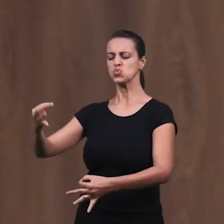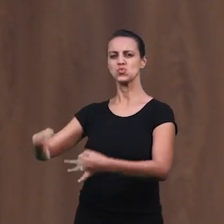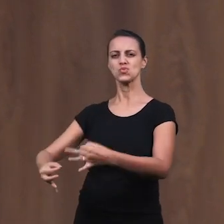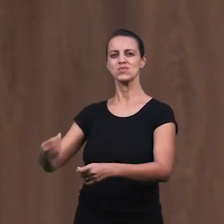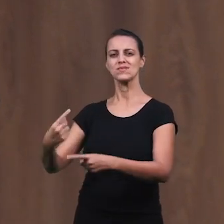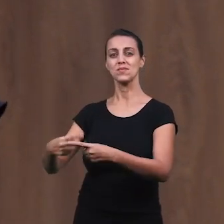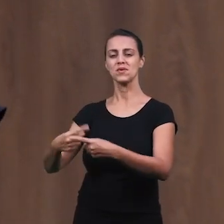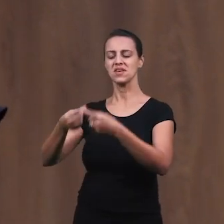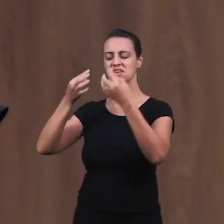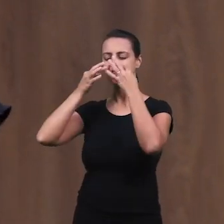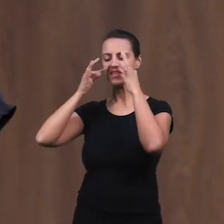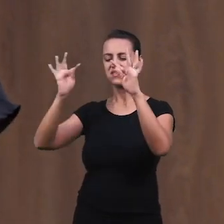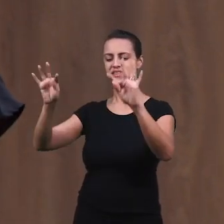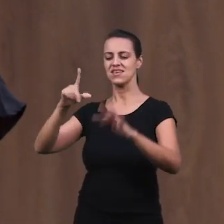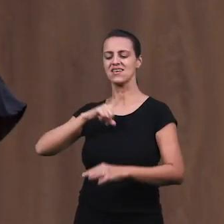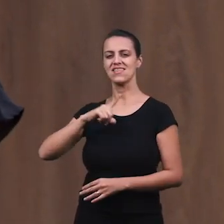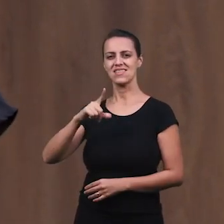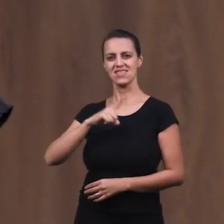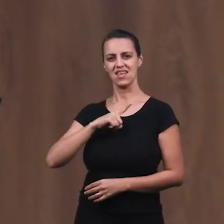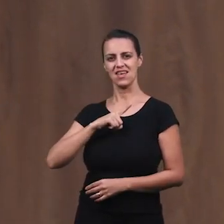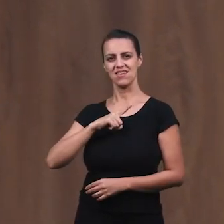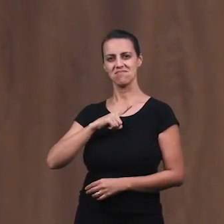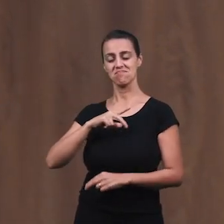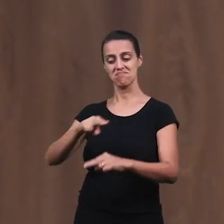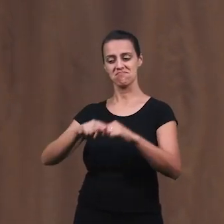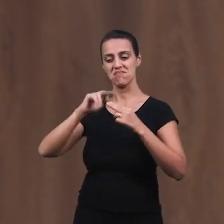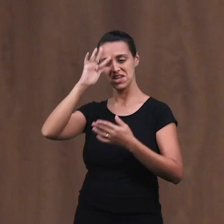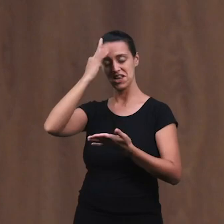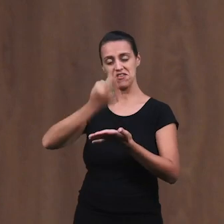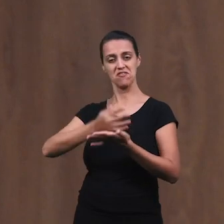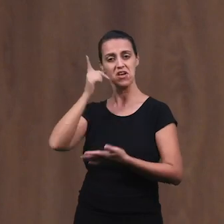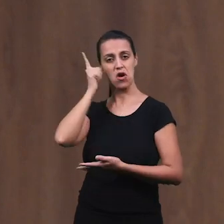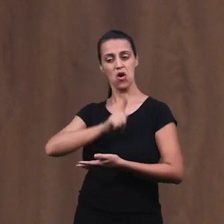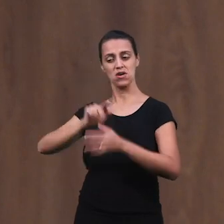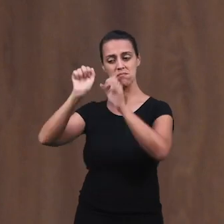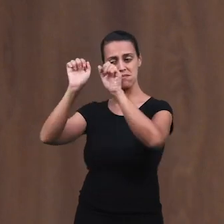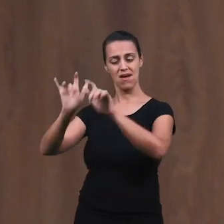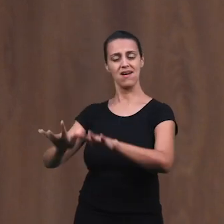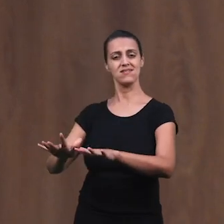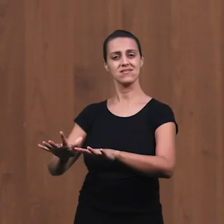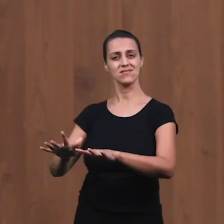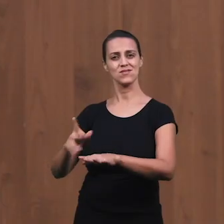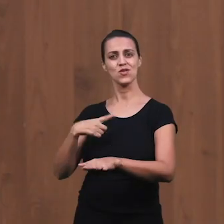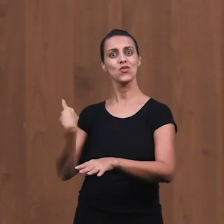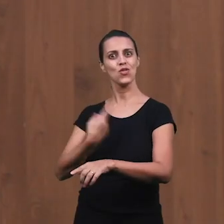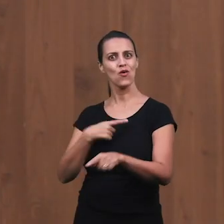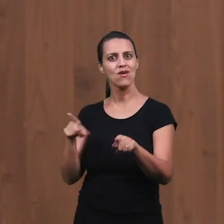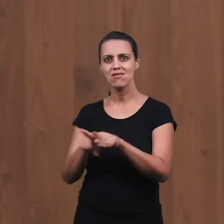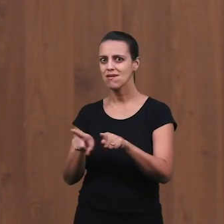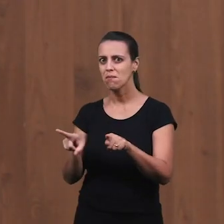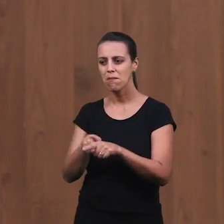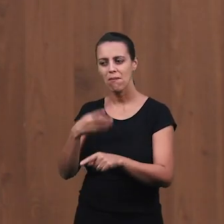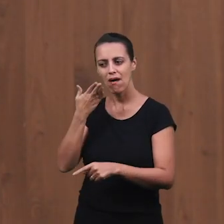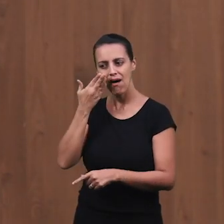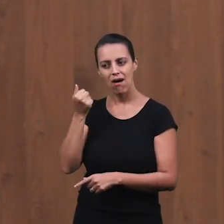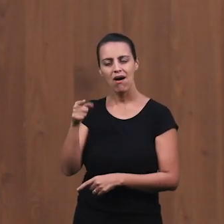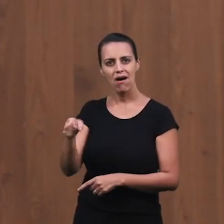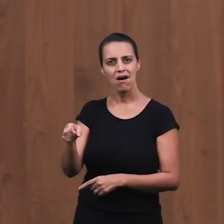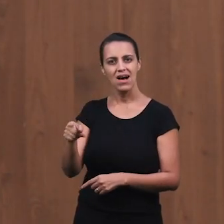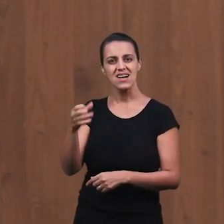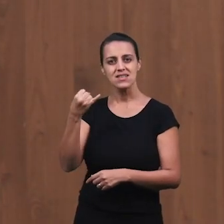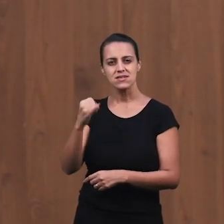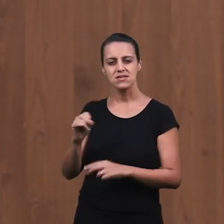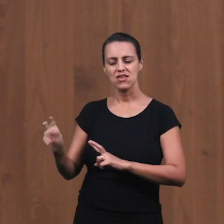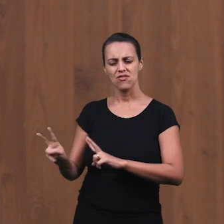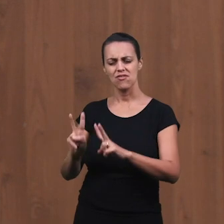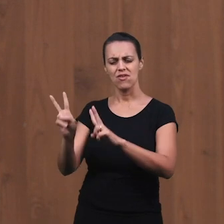de juste. Par le témoignage qu'il a donné par la foi, Abel a eu cette bénédiction. Et nous aussi, si nous donnons de